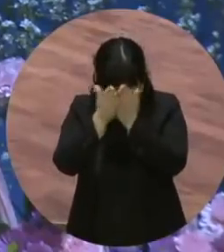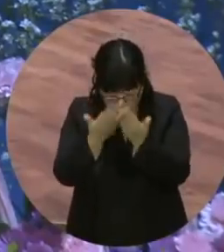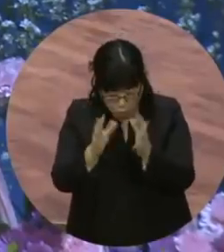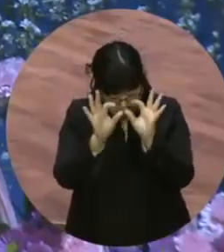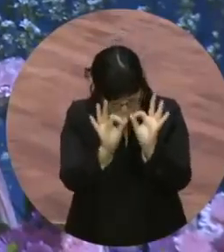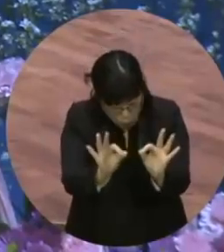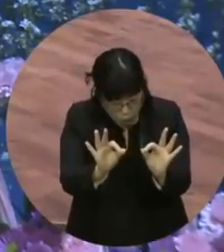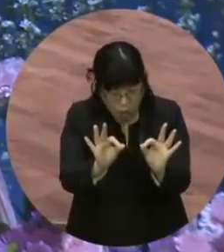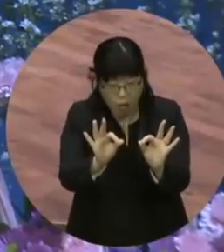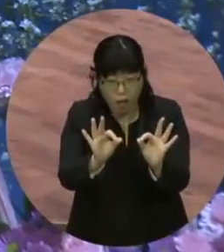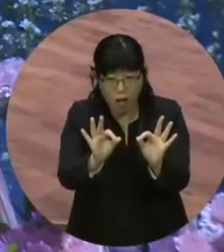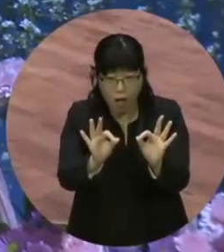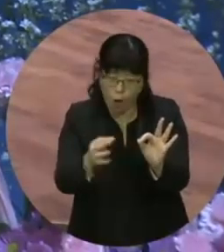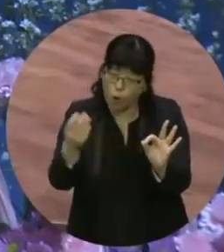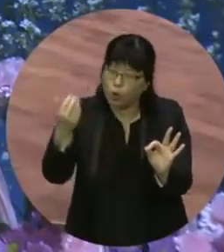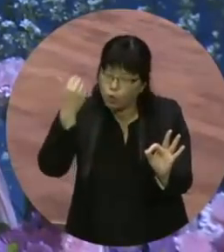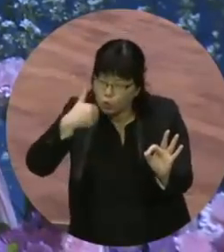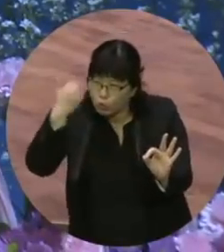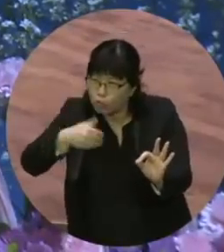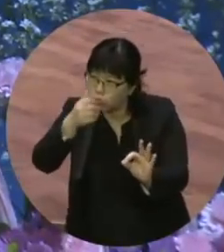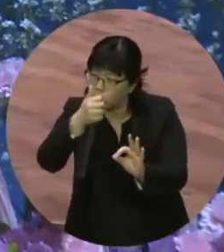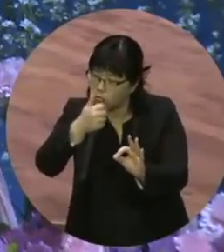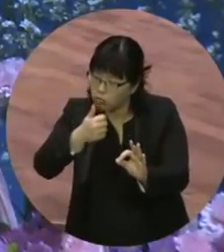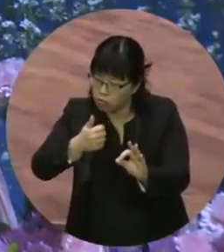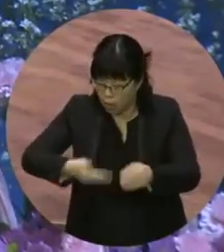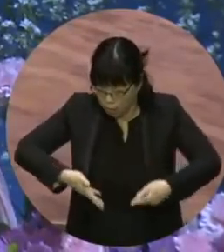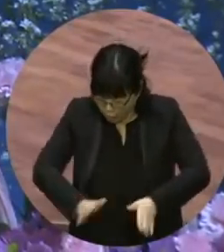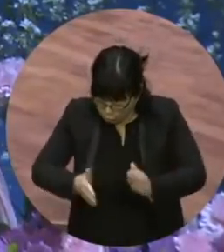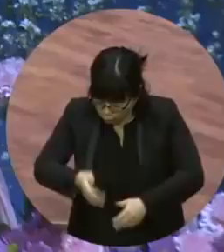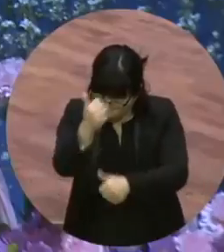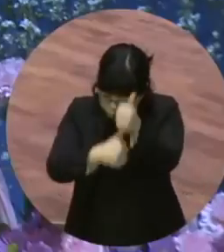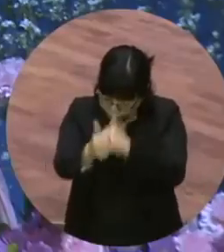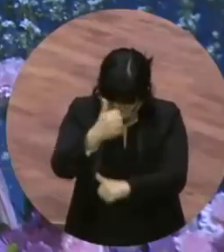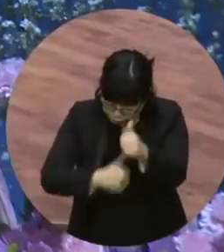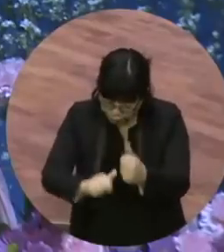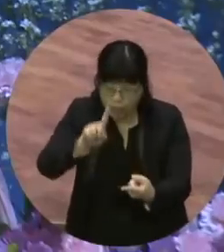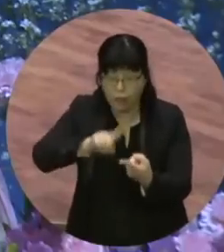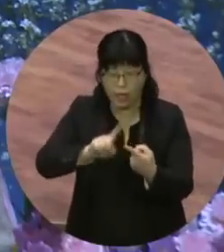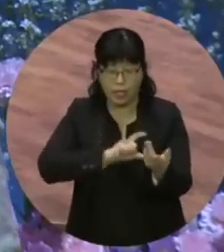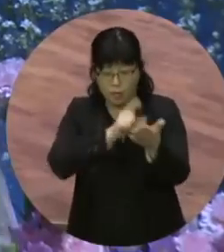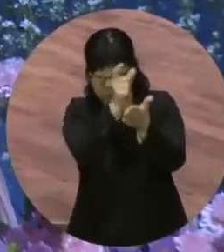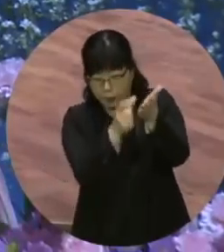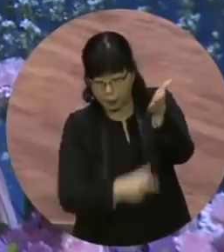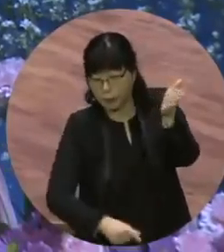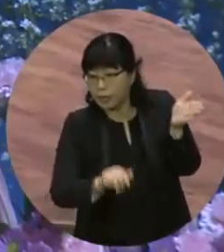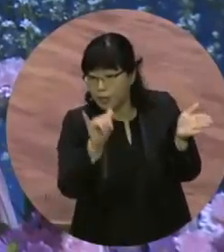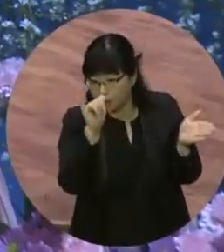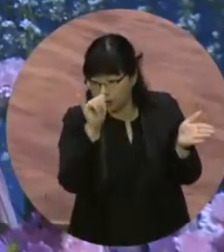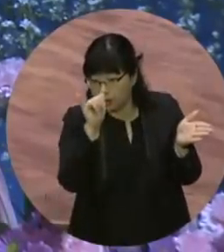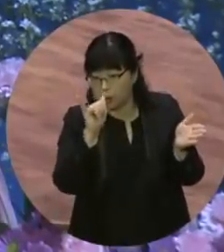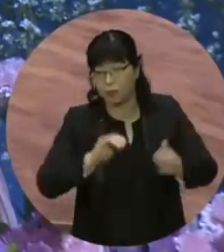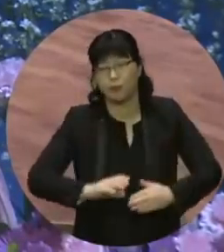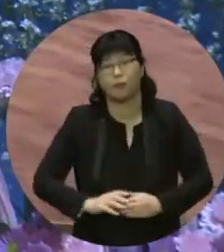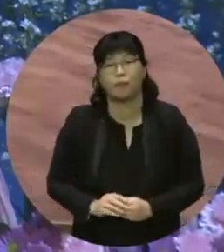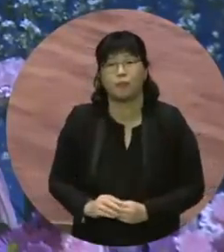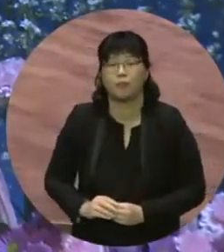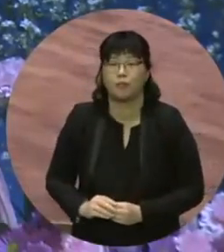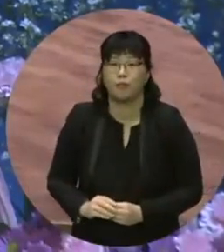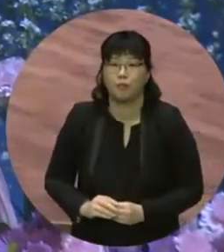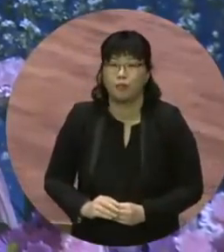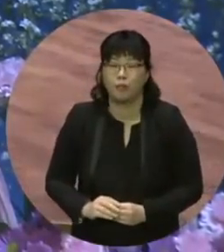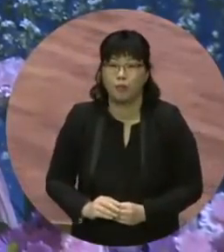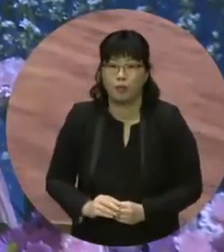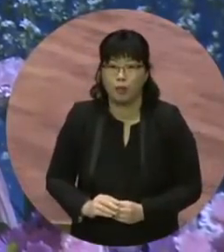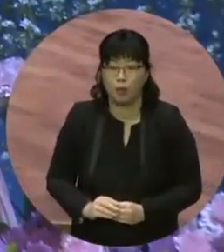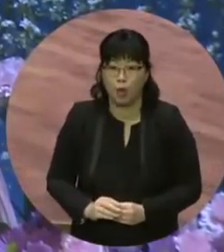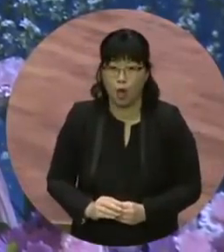그래서 출산에 관한 책이다 그렇게 말을 하는데, 그 가운데 더 독특한 내용이